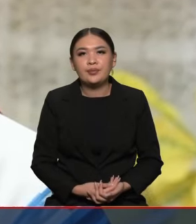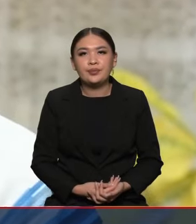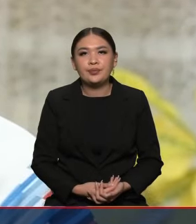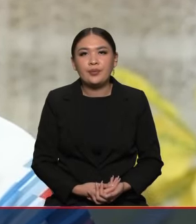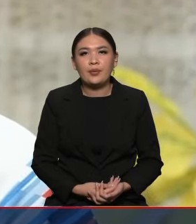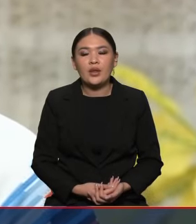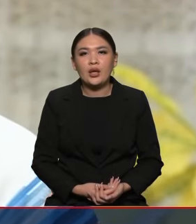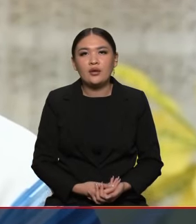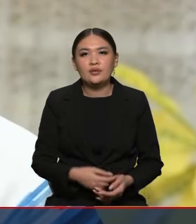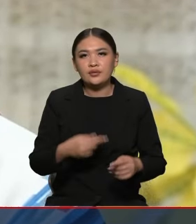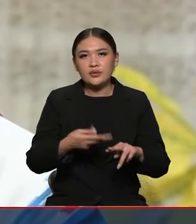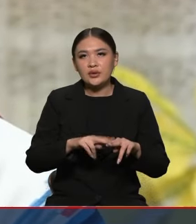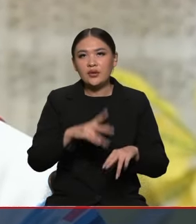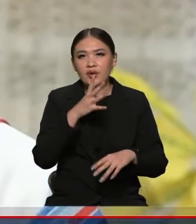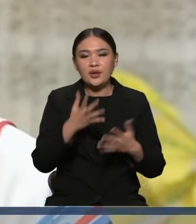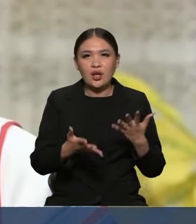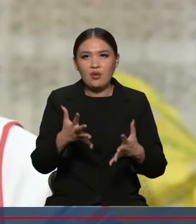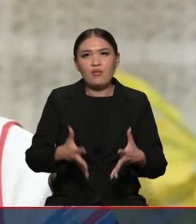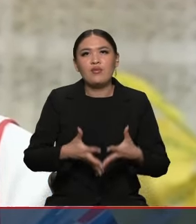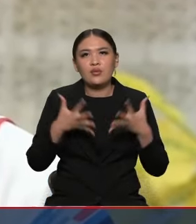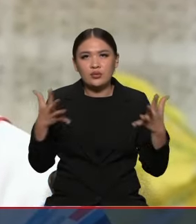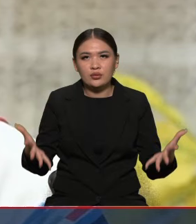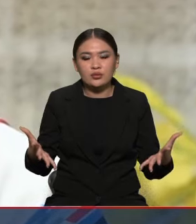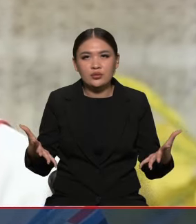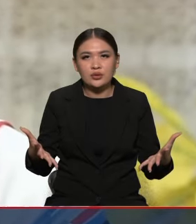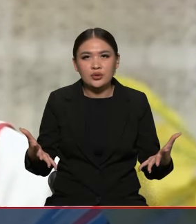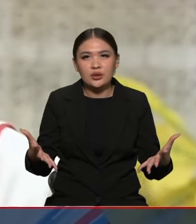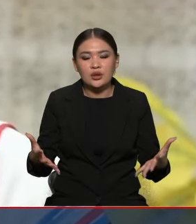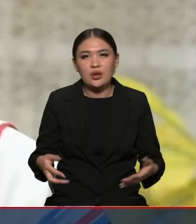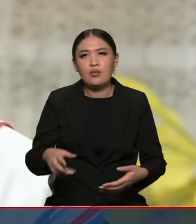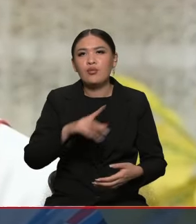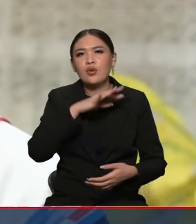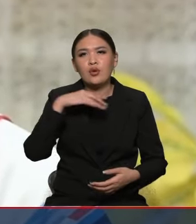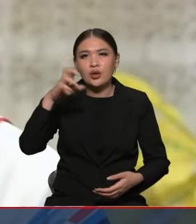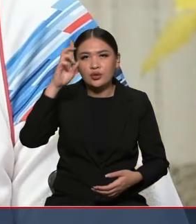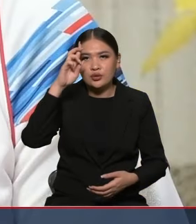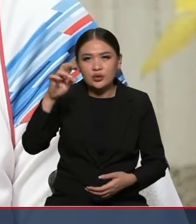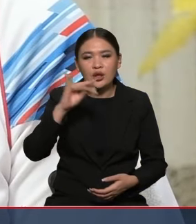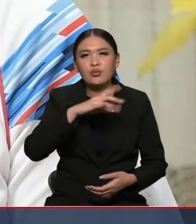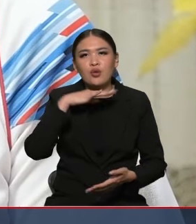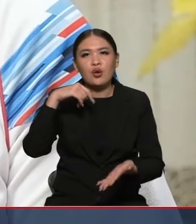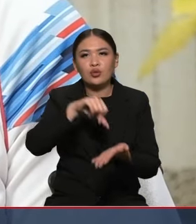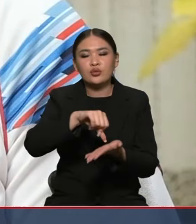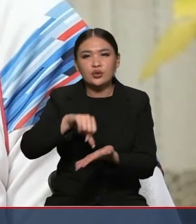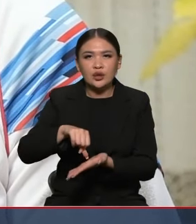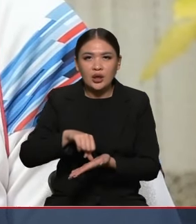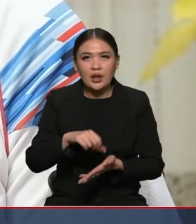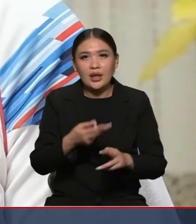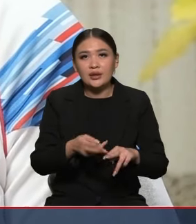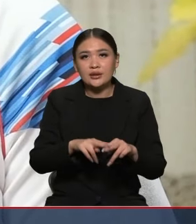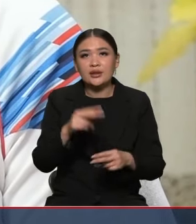в этот раз, наверное, более массово и больше стран, больше участников. Этот игры